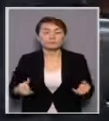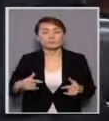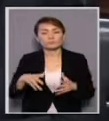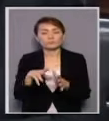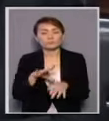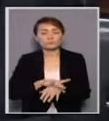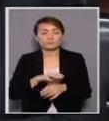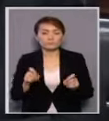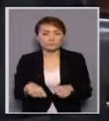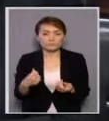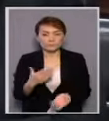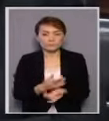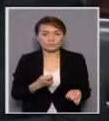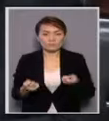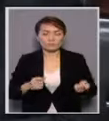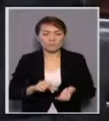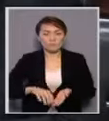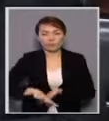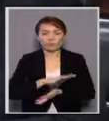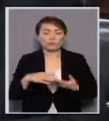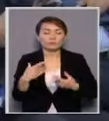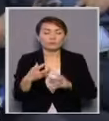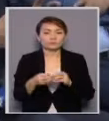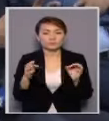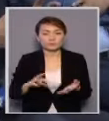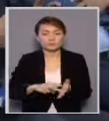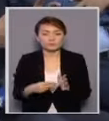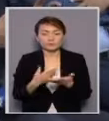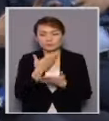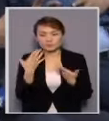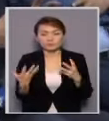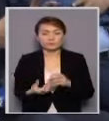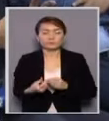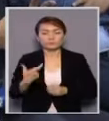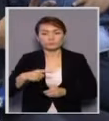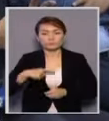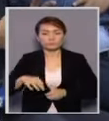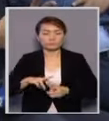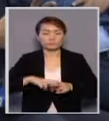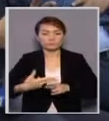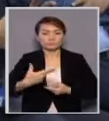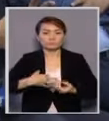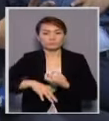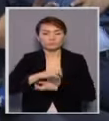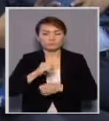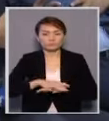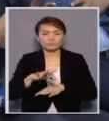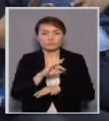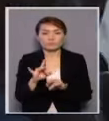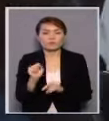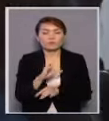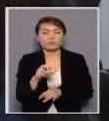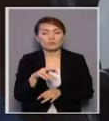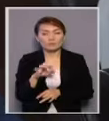выявлены финансовые нарушения управления учреждения не строит правильных планов что влечет за собой возврат лишних средств бюджета отметил